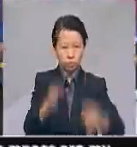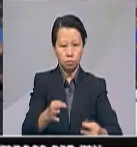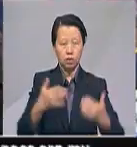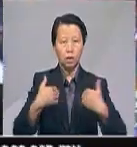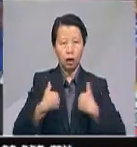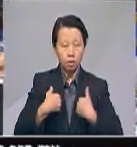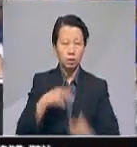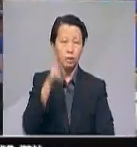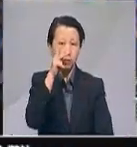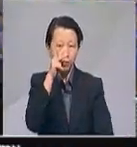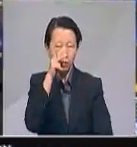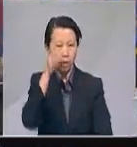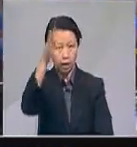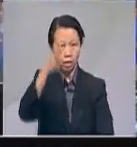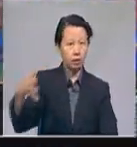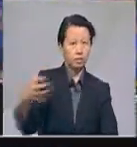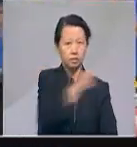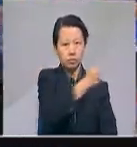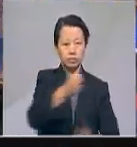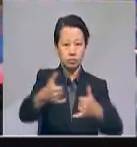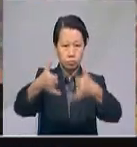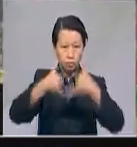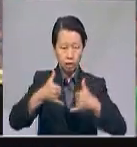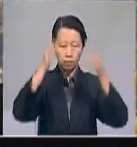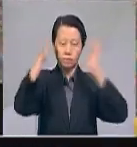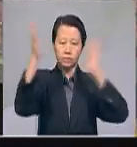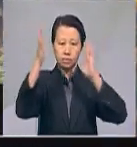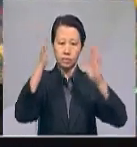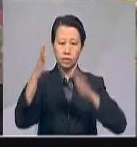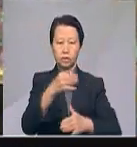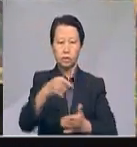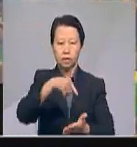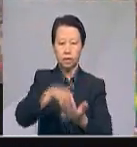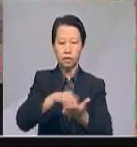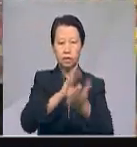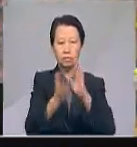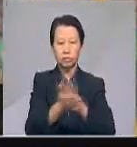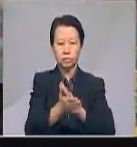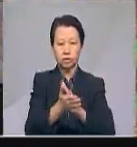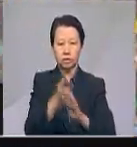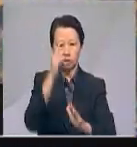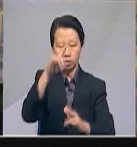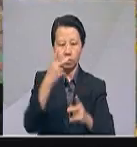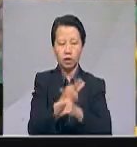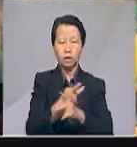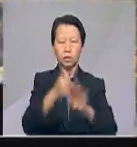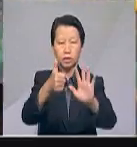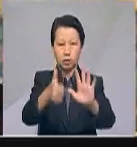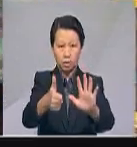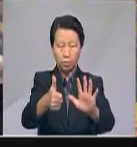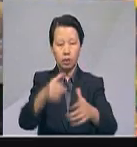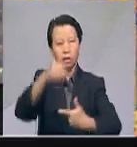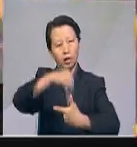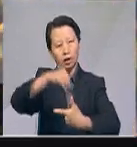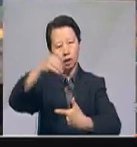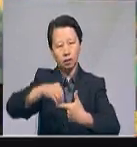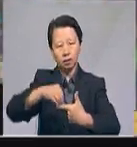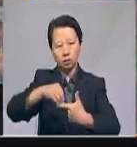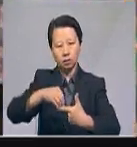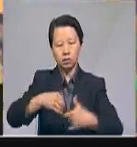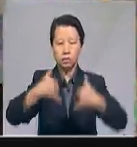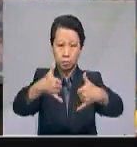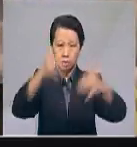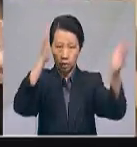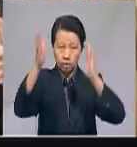Adakah Kedah bakal merampas kembali Piala Malaysia dan ini akan menjadi trofi mereka yang kali ke-6? Atau